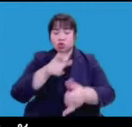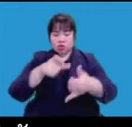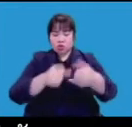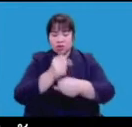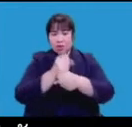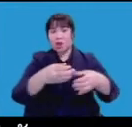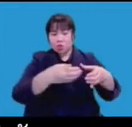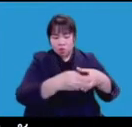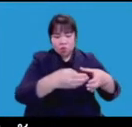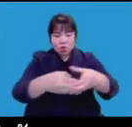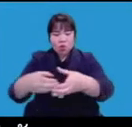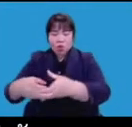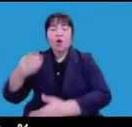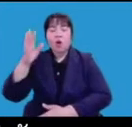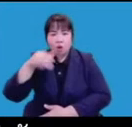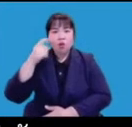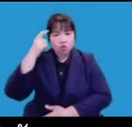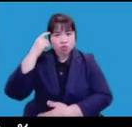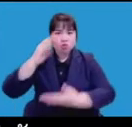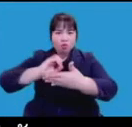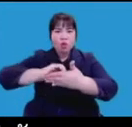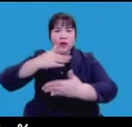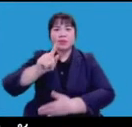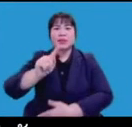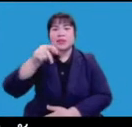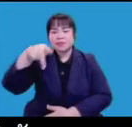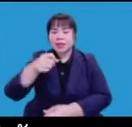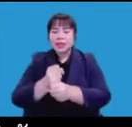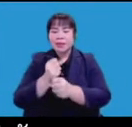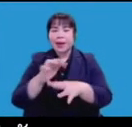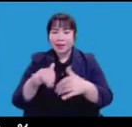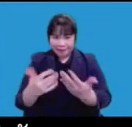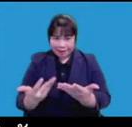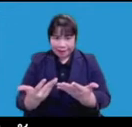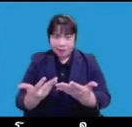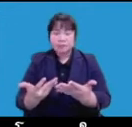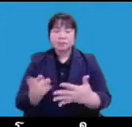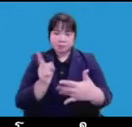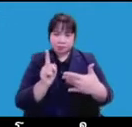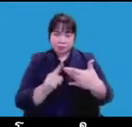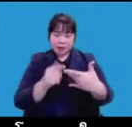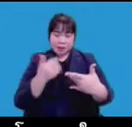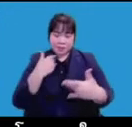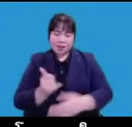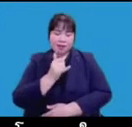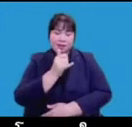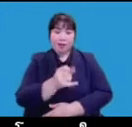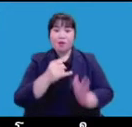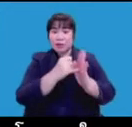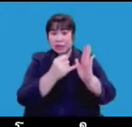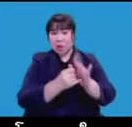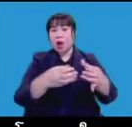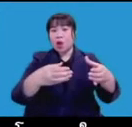านทุกทีมได้เข้าใจว่า TP Map Logbook เป็นอย่างไรนะครับเริ่มตั้งแต่การลงไปในพื้นที่